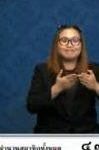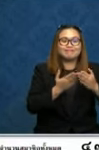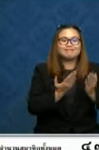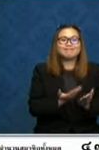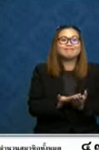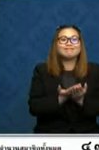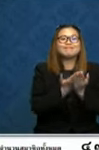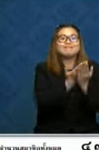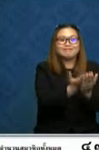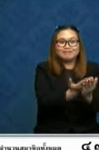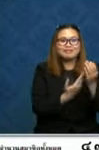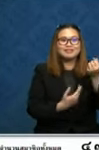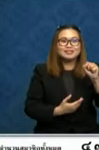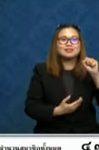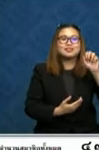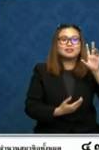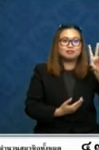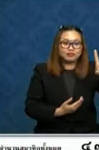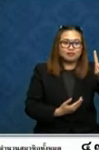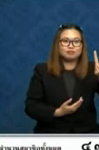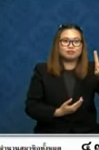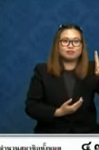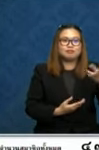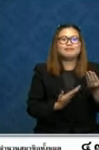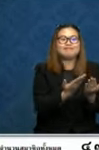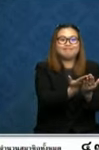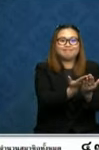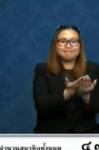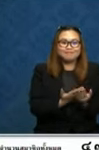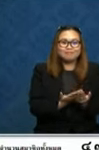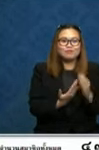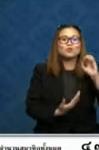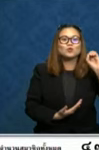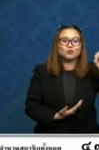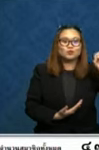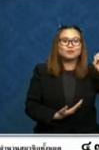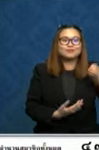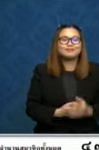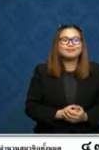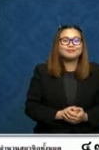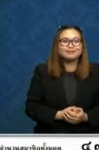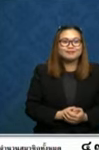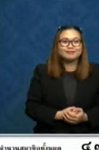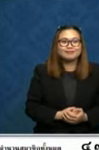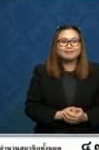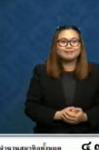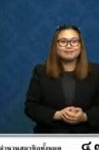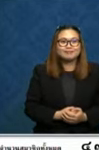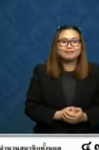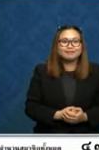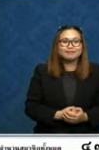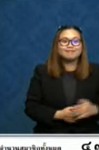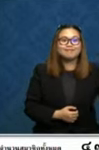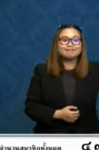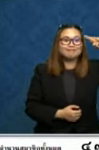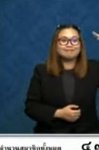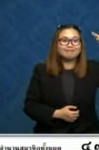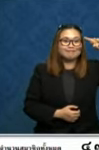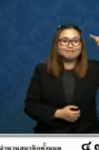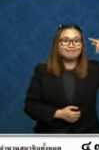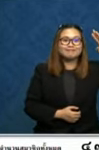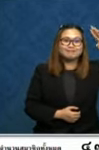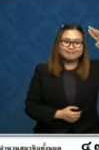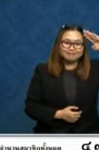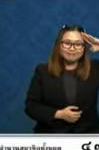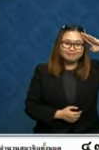ถิติกันเหลือเกินนะคะขอไป17ค่ะส่งกลับมา0ค่ะกองทัพอากาศขอไป15ฉบับค่ะส่งกลับ